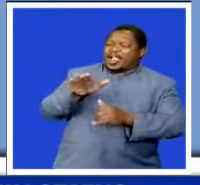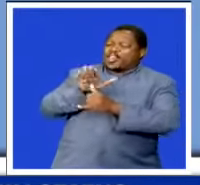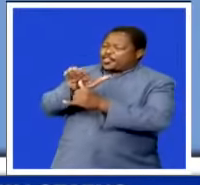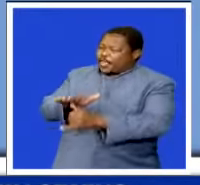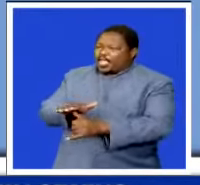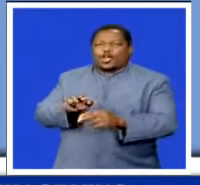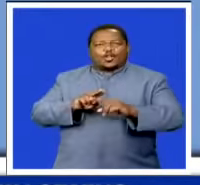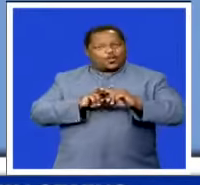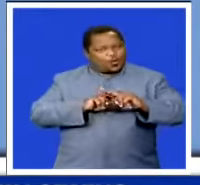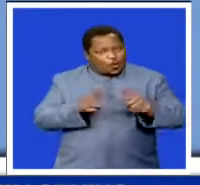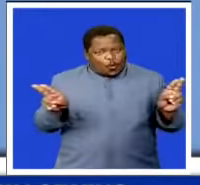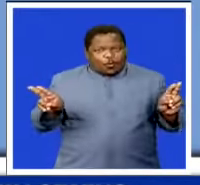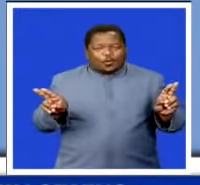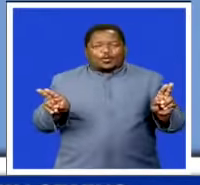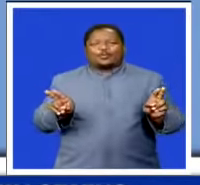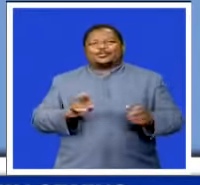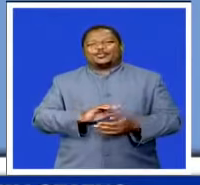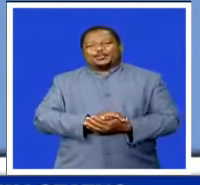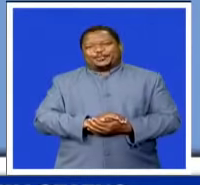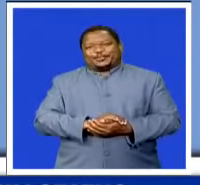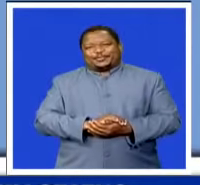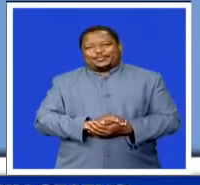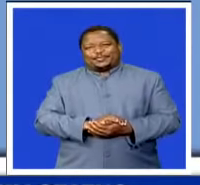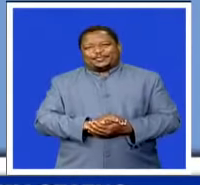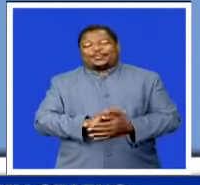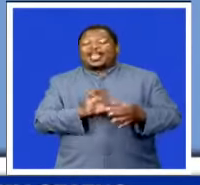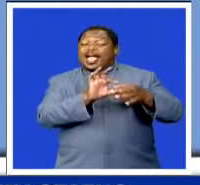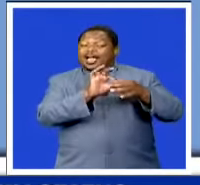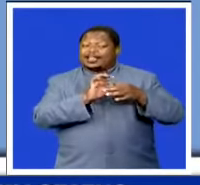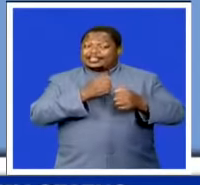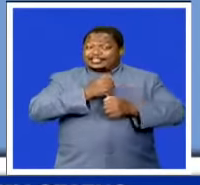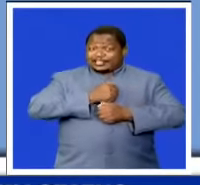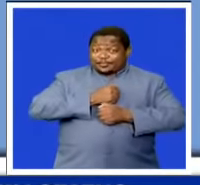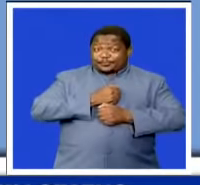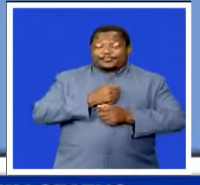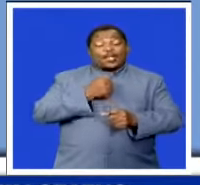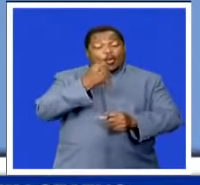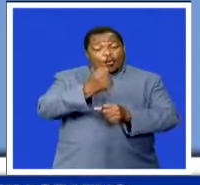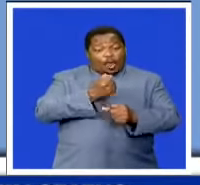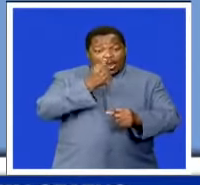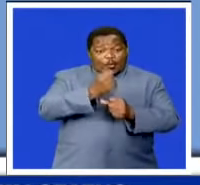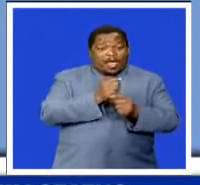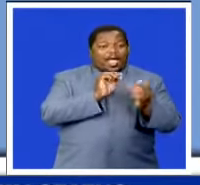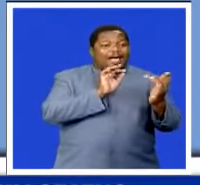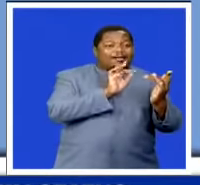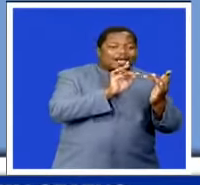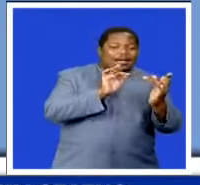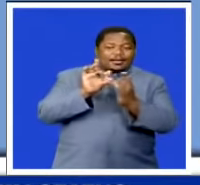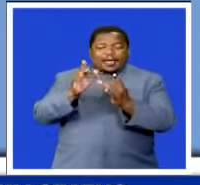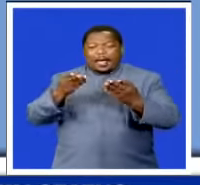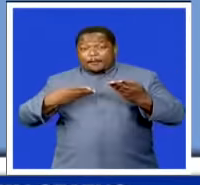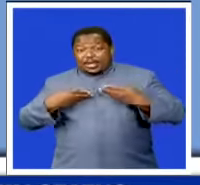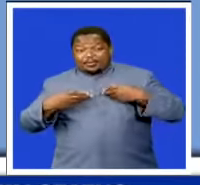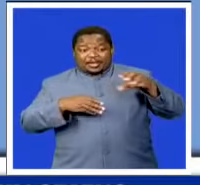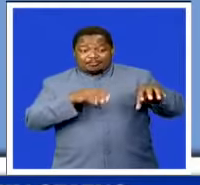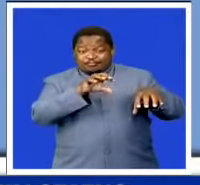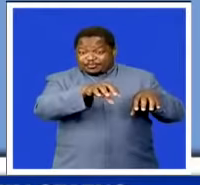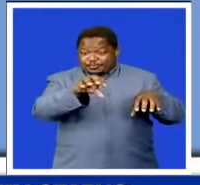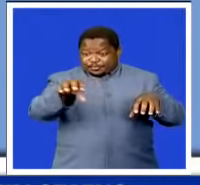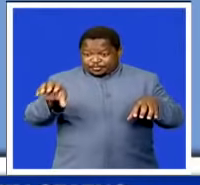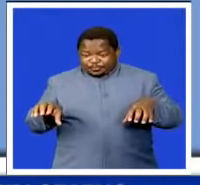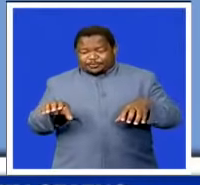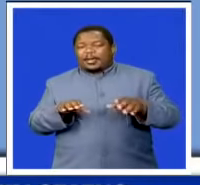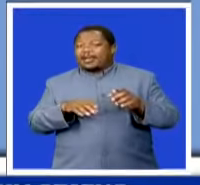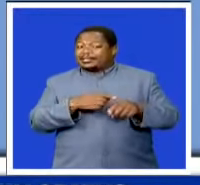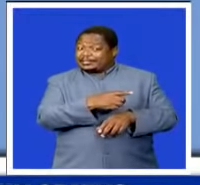nekuthi ukhulumelene. Thine nasisebenta sibheke thi bo supervisor kube ngibo lababambisa tisebenti kuthi